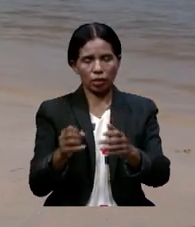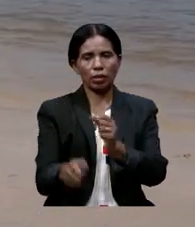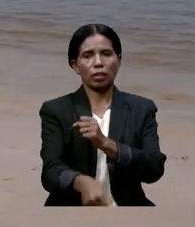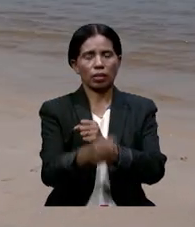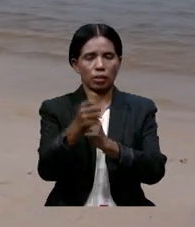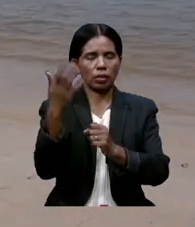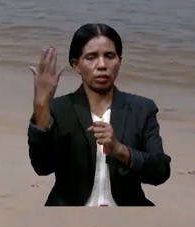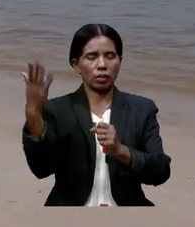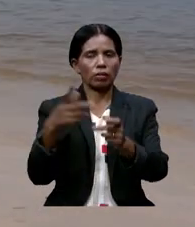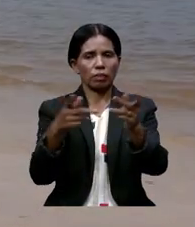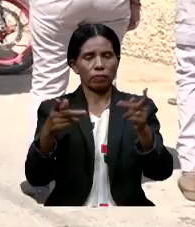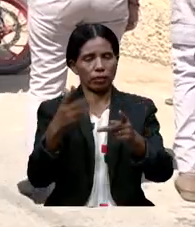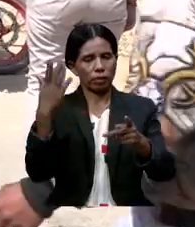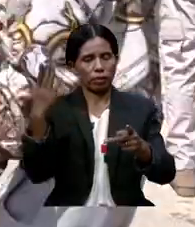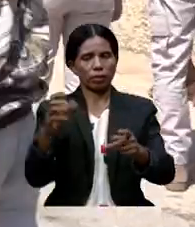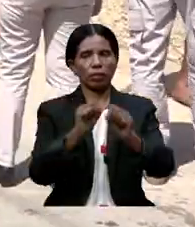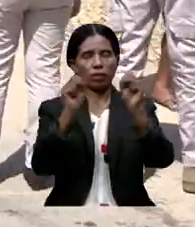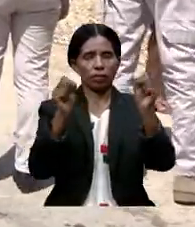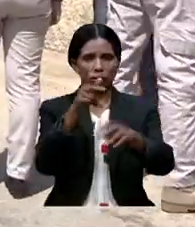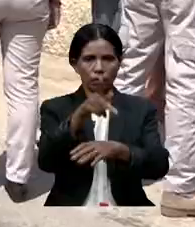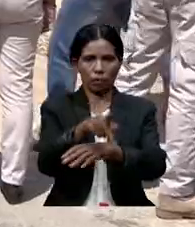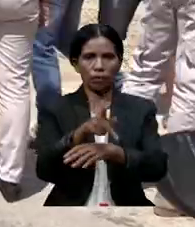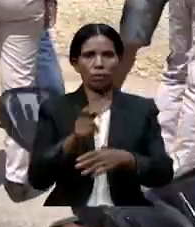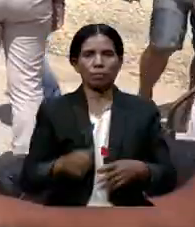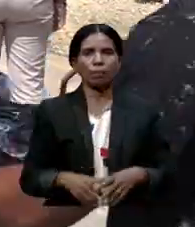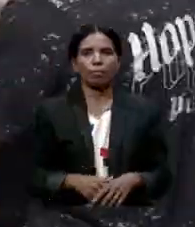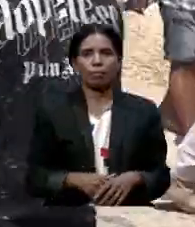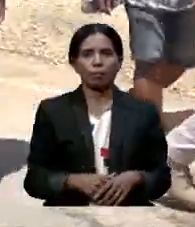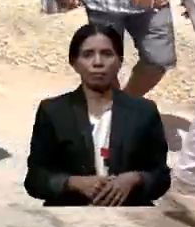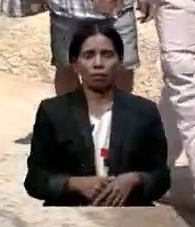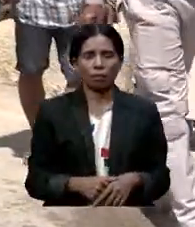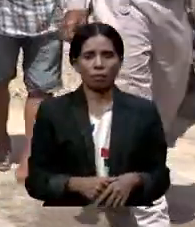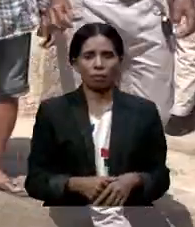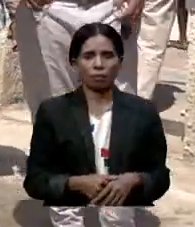area refere iha sabadukalan. John Carlos Tomas Suarez, Jemen.